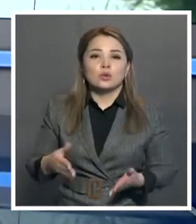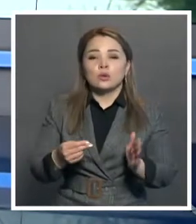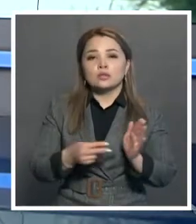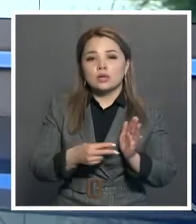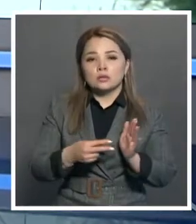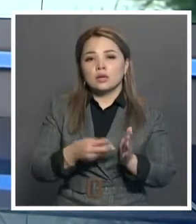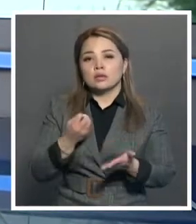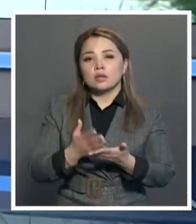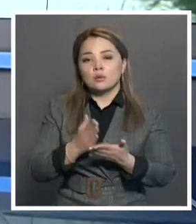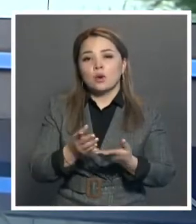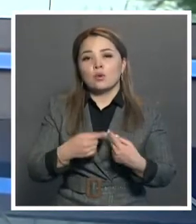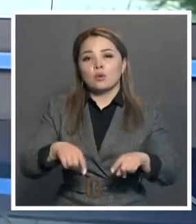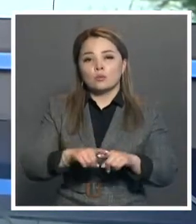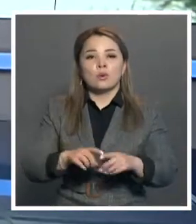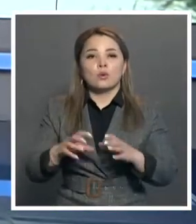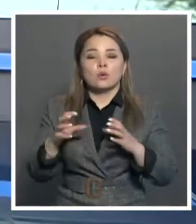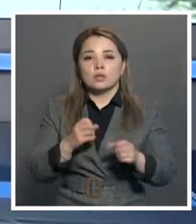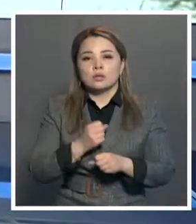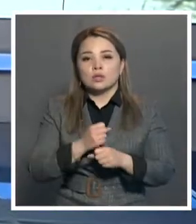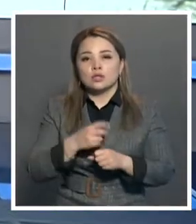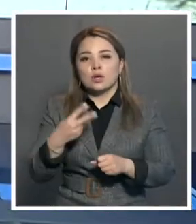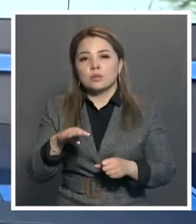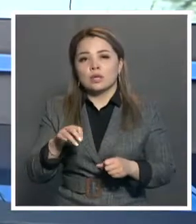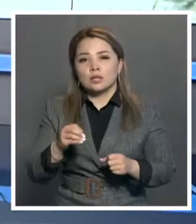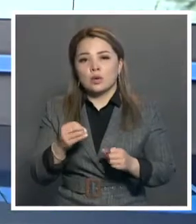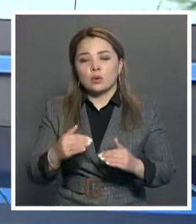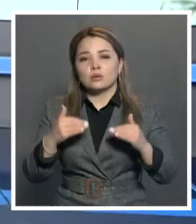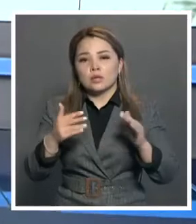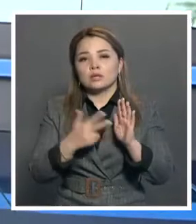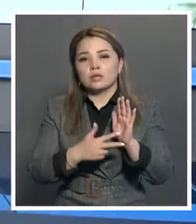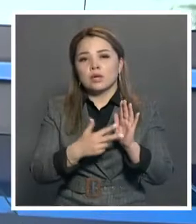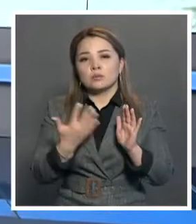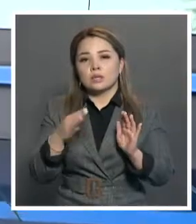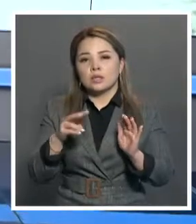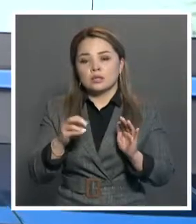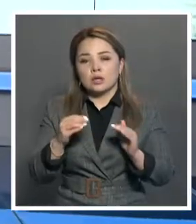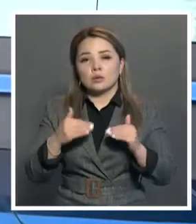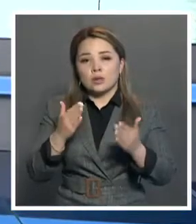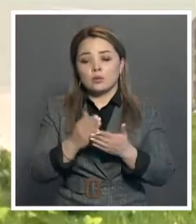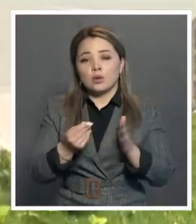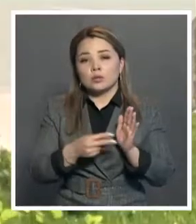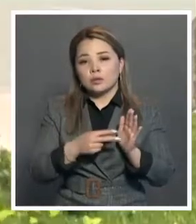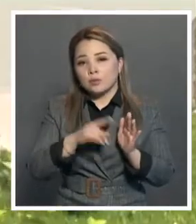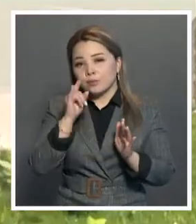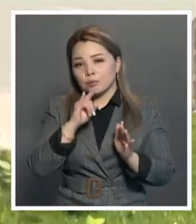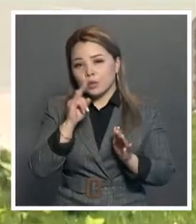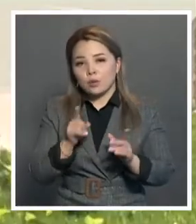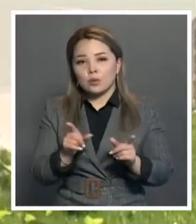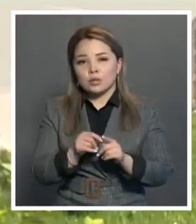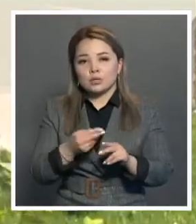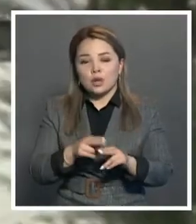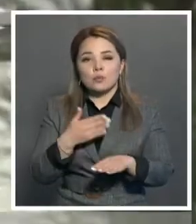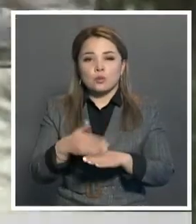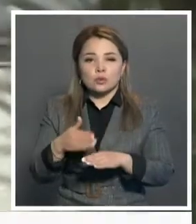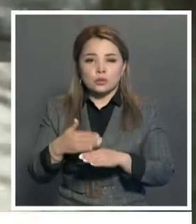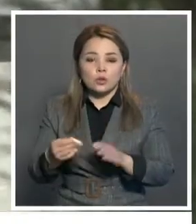қымбаттады. Қоғамдық көлікте жүру құны 20 теңгеге өсіп, енді 85 теңге болды. Бағаның көтерілуіне жанар жағармай мен қосалқы бөлшектер